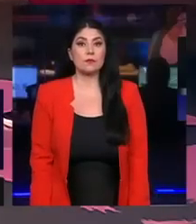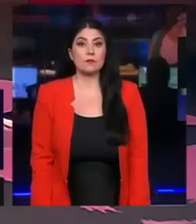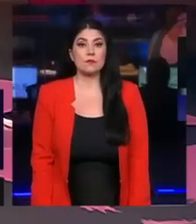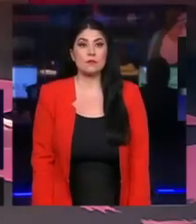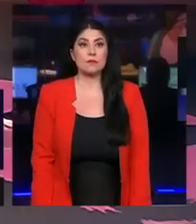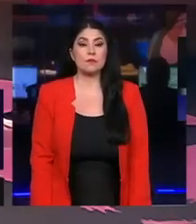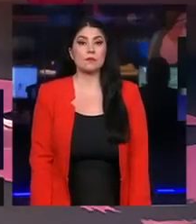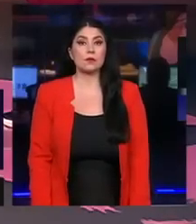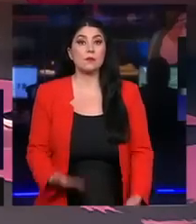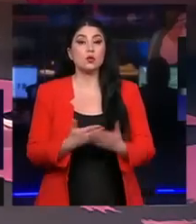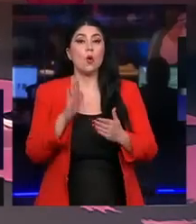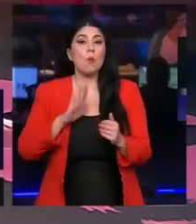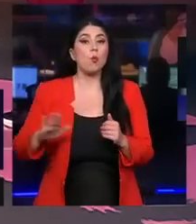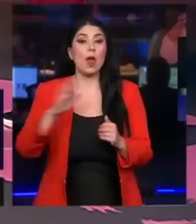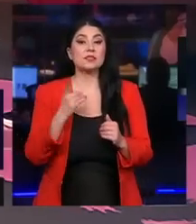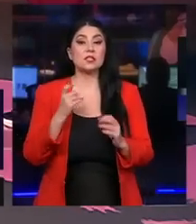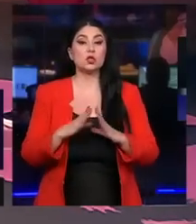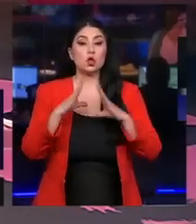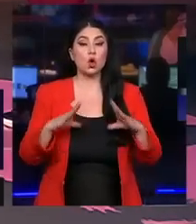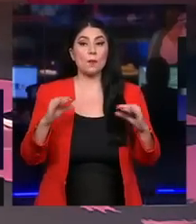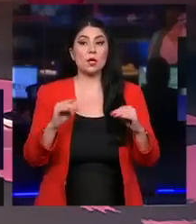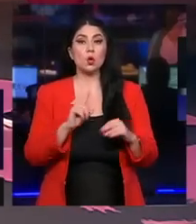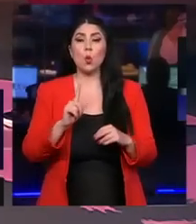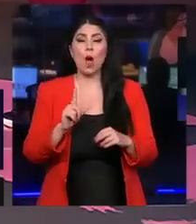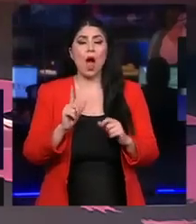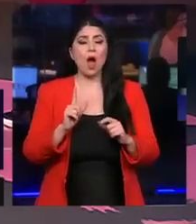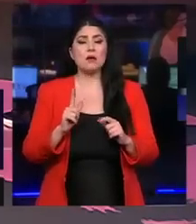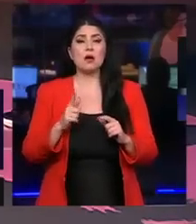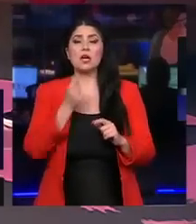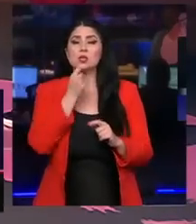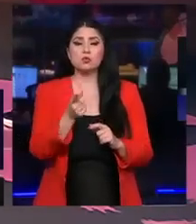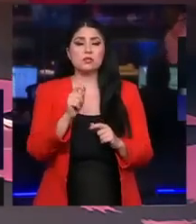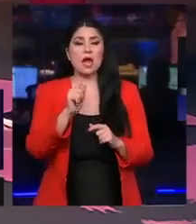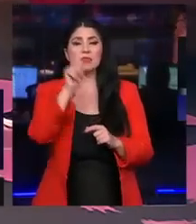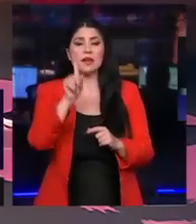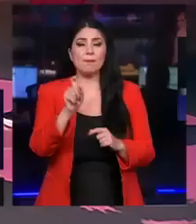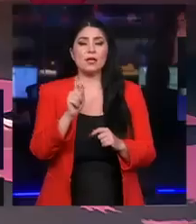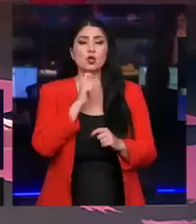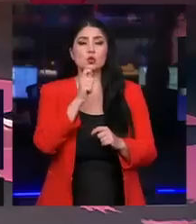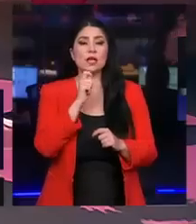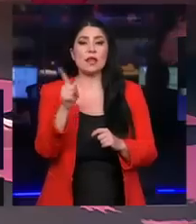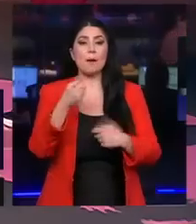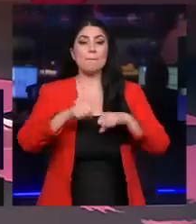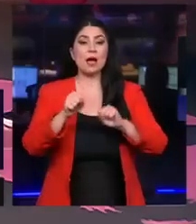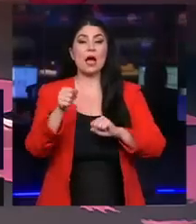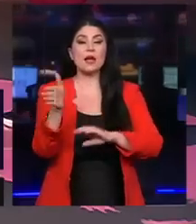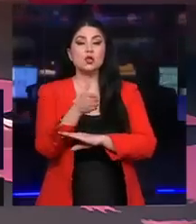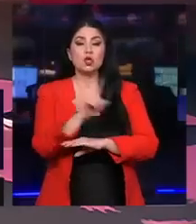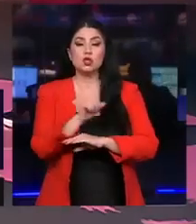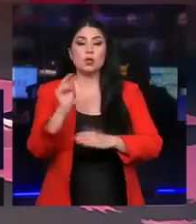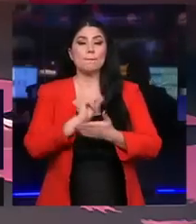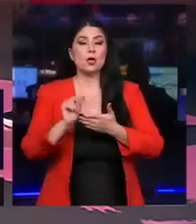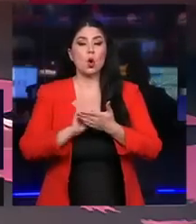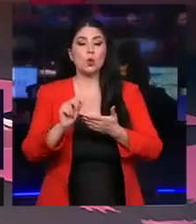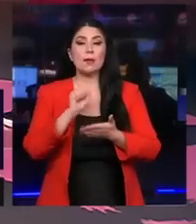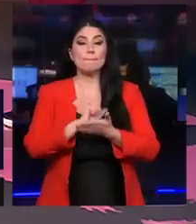către populația din România. Nu a stat nici să răspundă la întrebările jurnaliștilor de la Banca Națională, nici biroul de presă al executivului